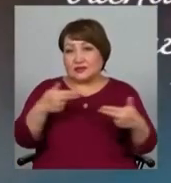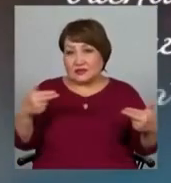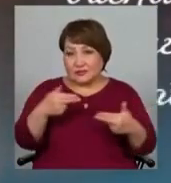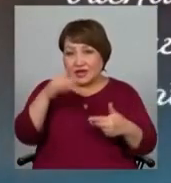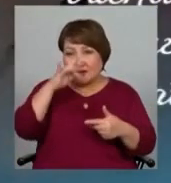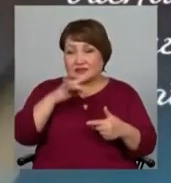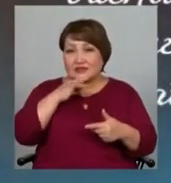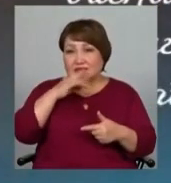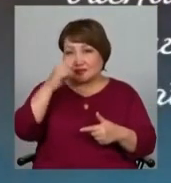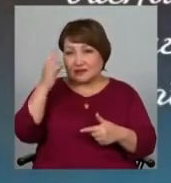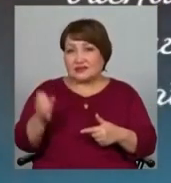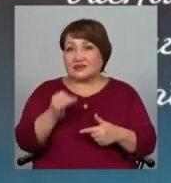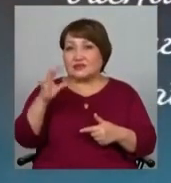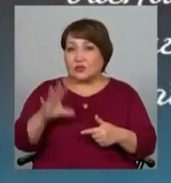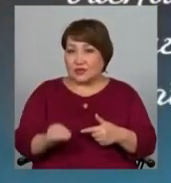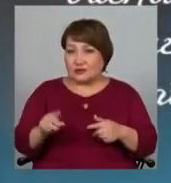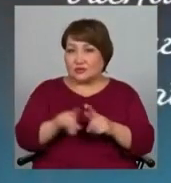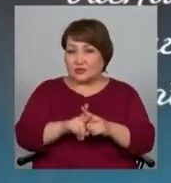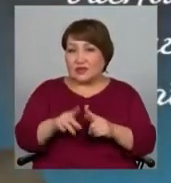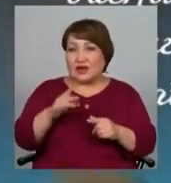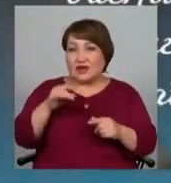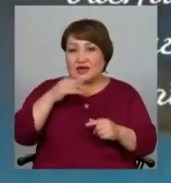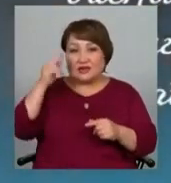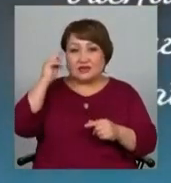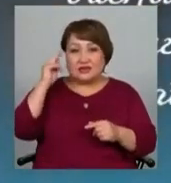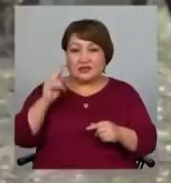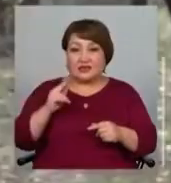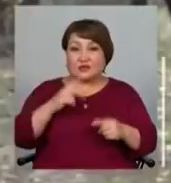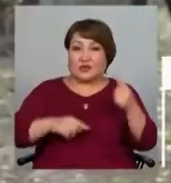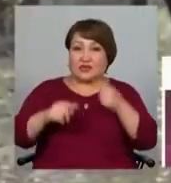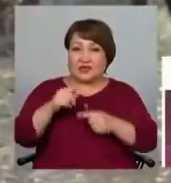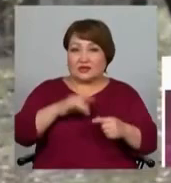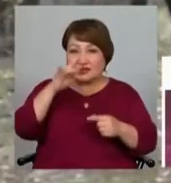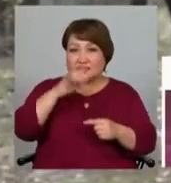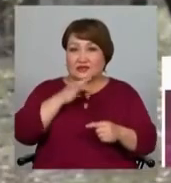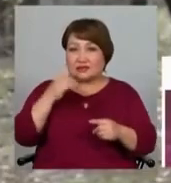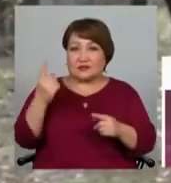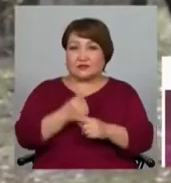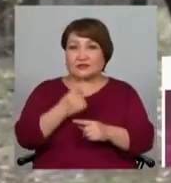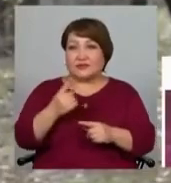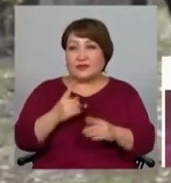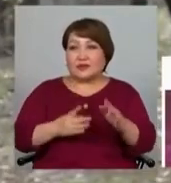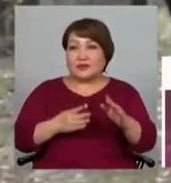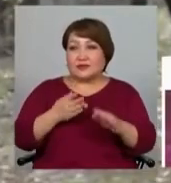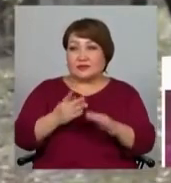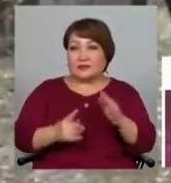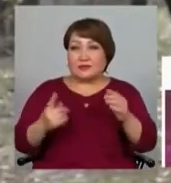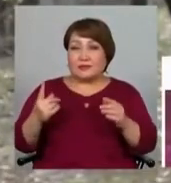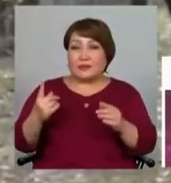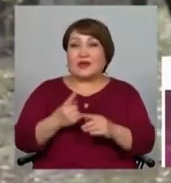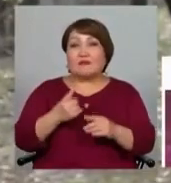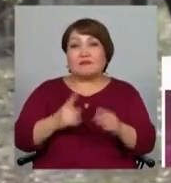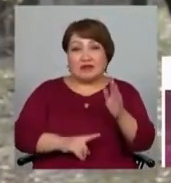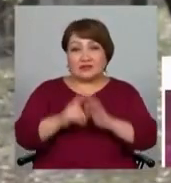жылы Атамекенге оралған Қытай қазақтарының көшін бастап келген. Халықтың арасында ұйымдастыру жұмысын